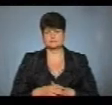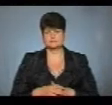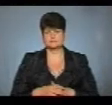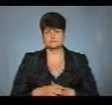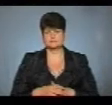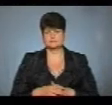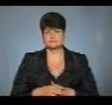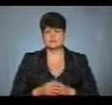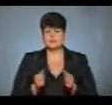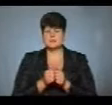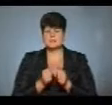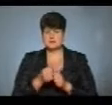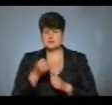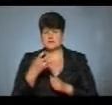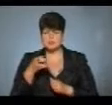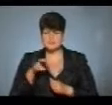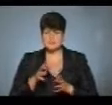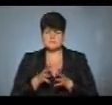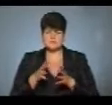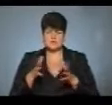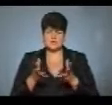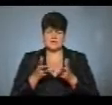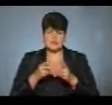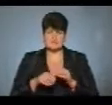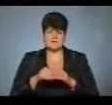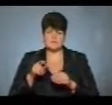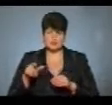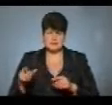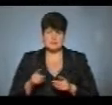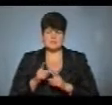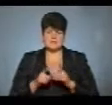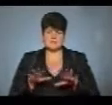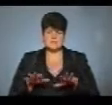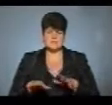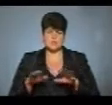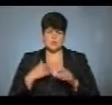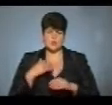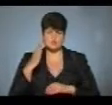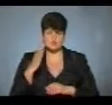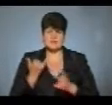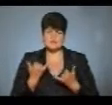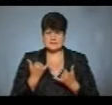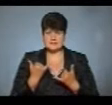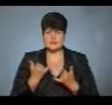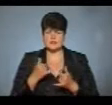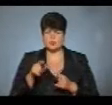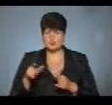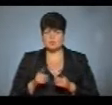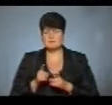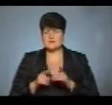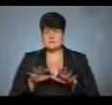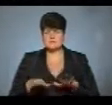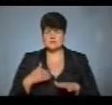Ближче до 15 липня збільшується кількість виборців, які міняють місце голосування. Зараз, на відміну від президентських виборів, люди міняють